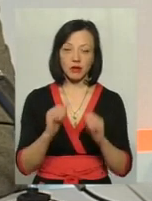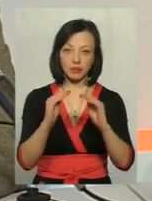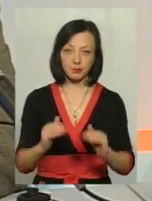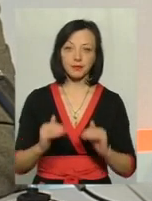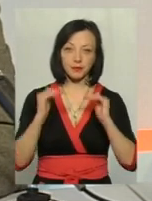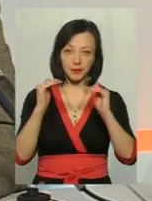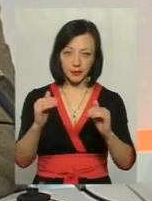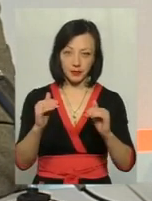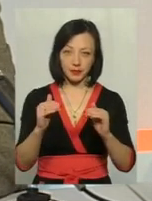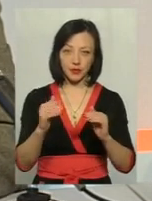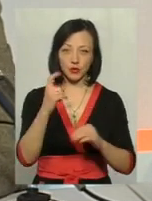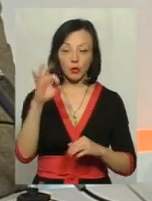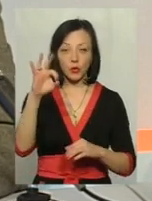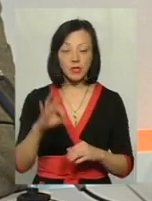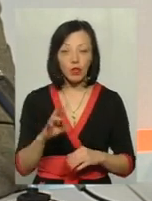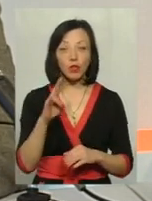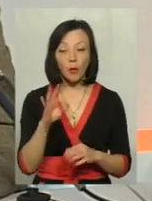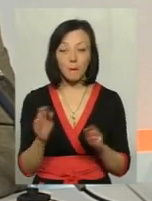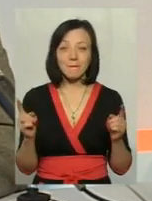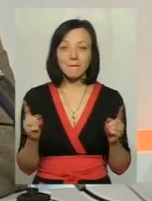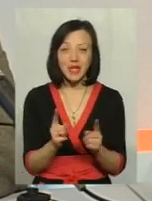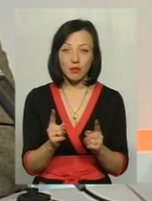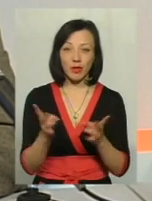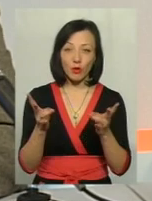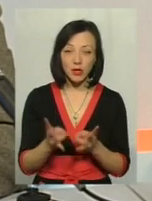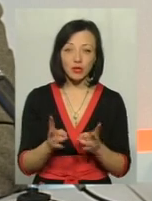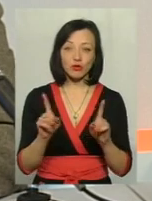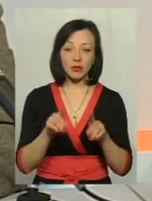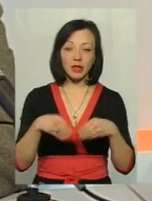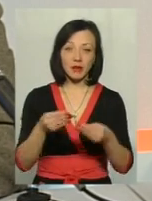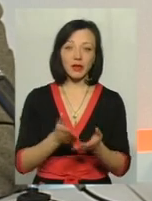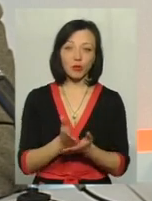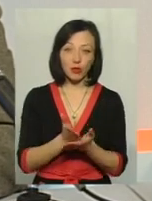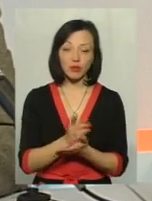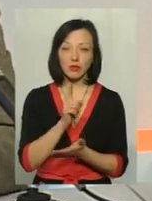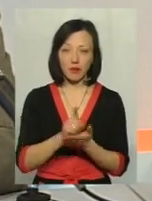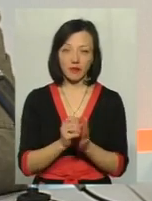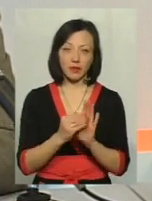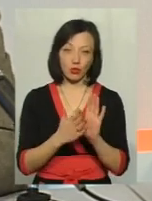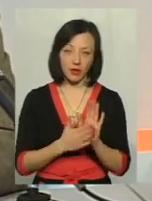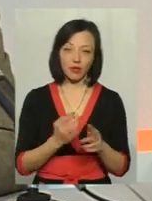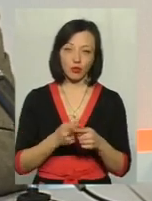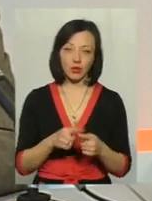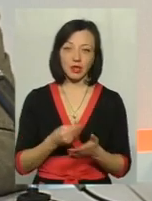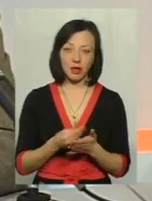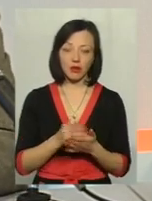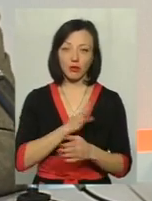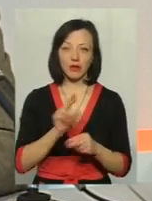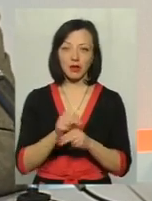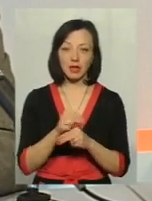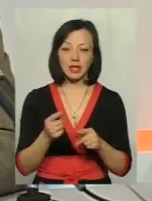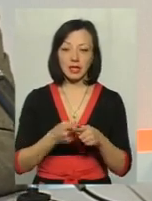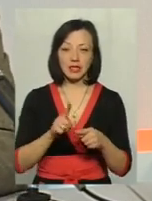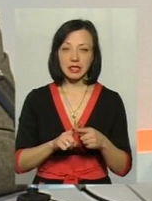зовсім економічно обґрунтованим, але той мінімум, який необхідний для того, щоб надавати послугу, ми маємо встановити, і тому тариф був відкоригований на цих